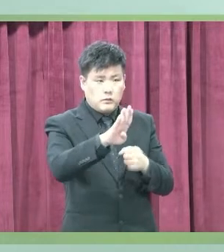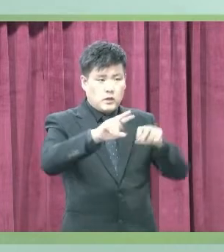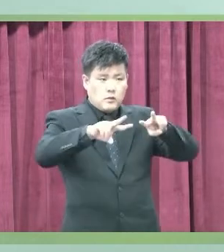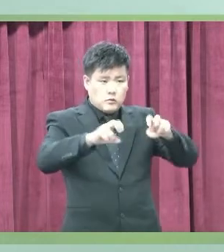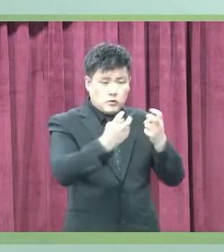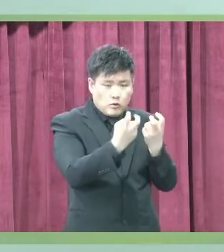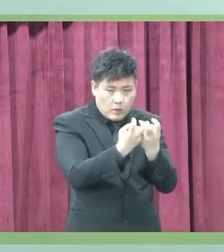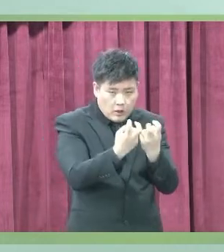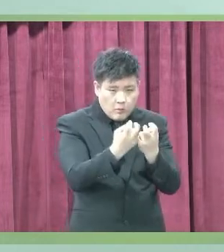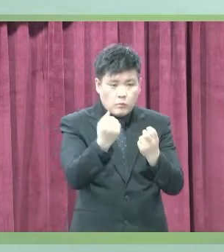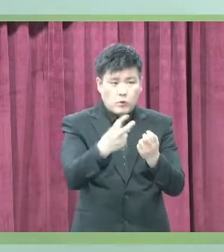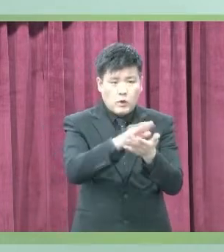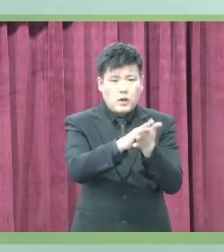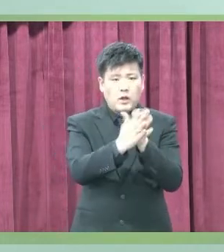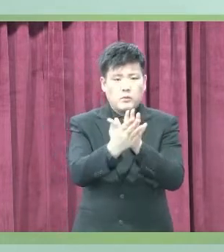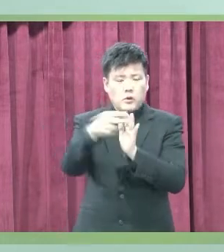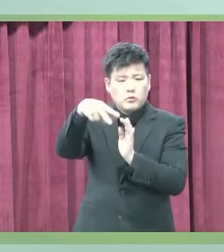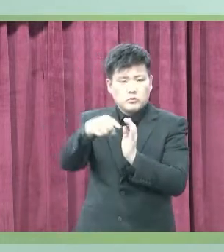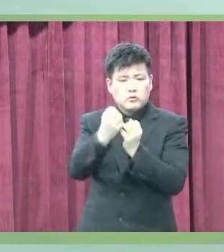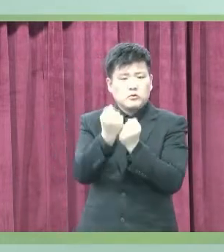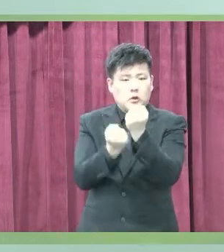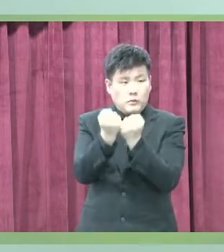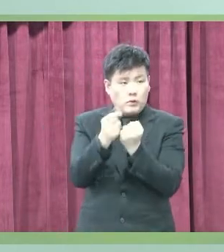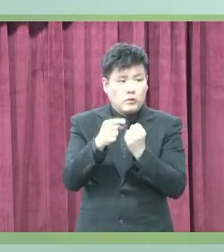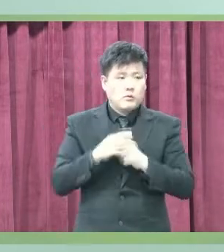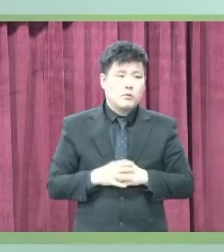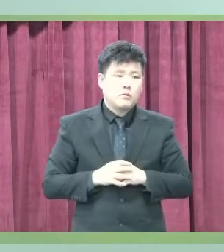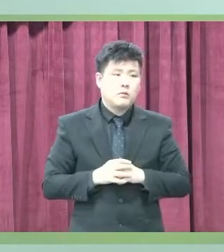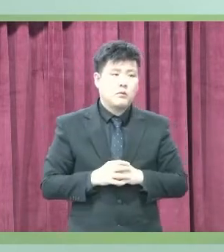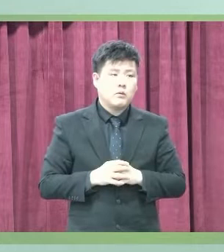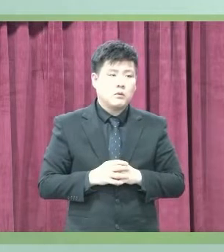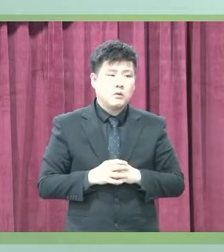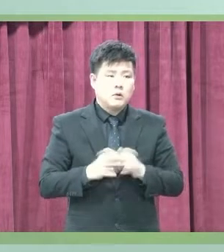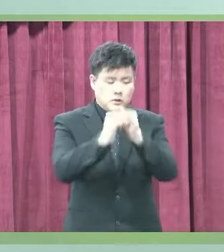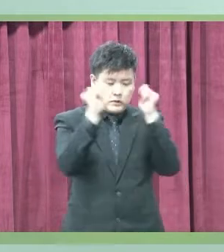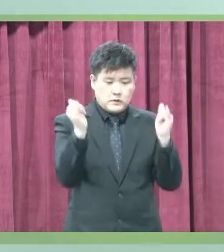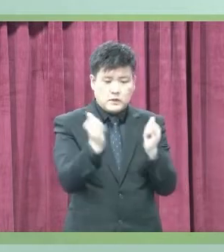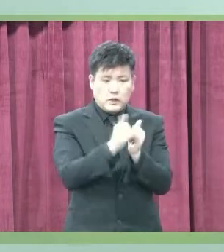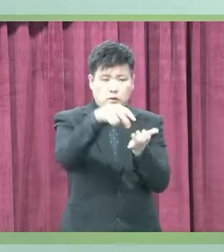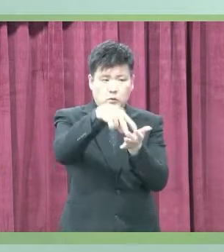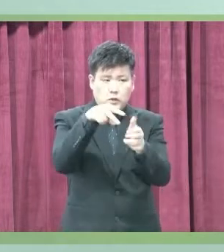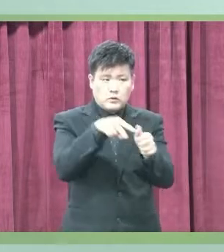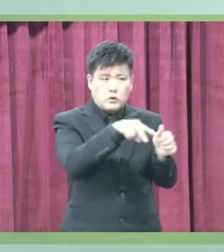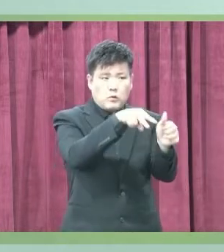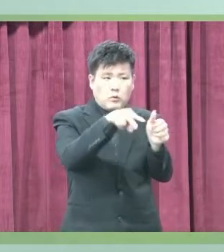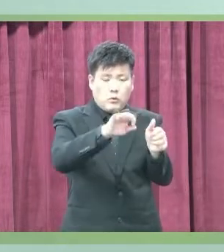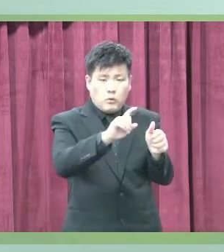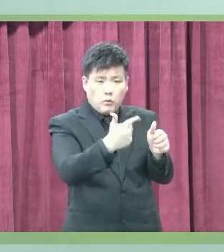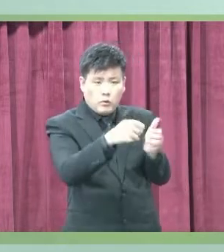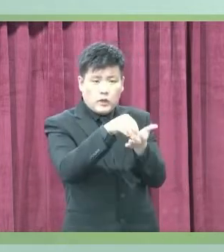변수 설명입니다. 분석 자료는 사회보장정보원에서 등록장애인 자료, 그리고